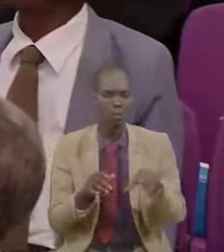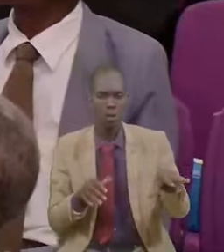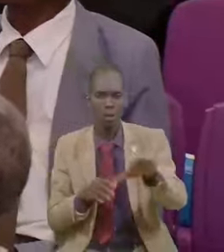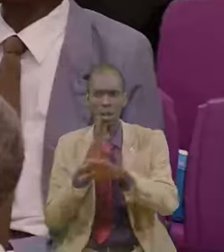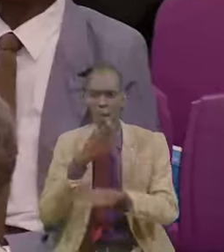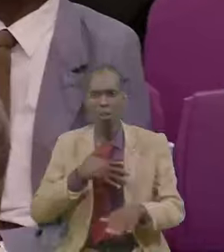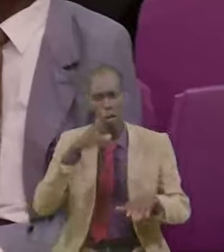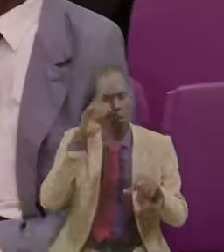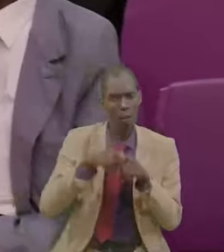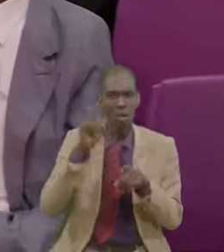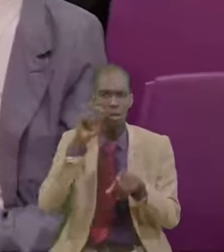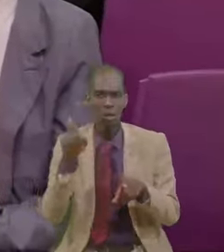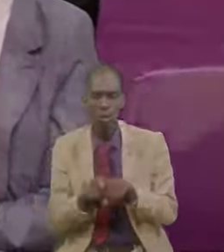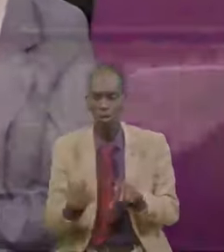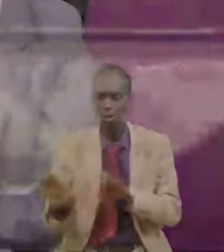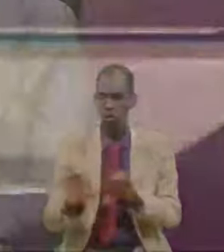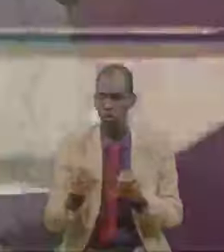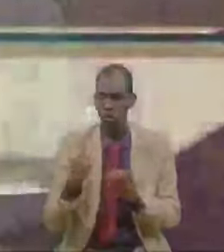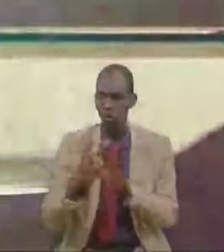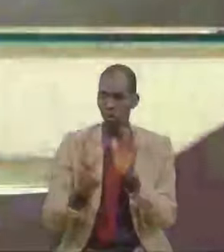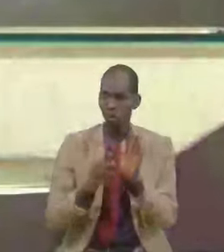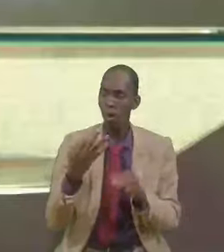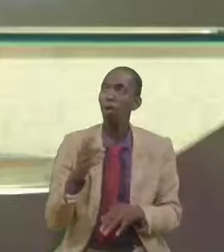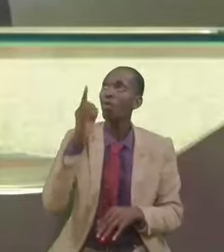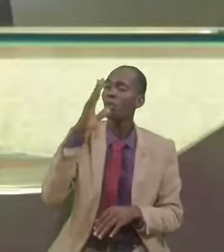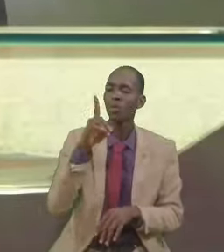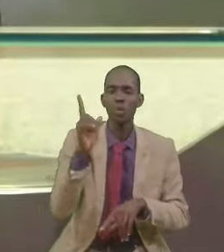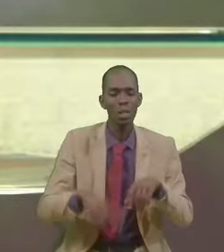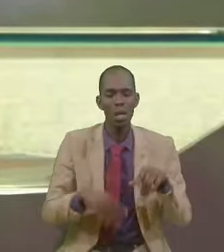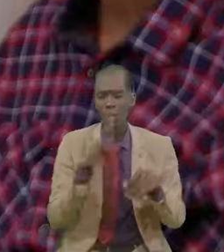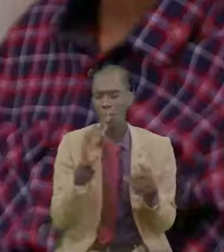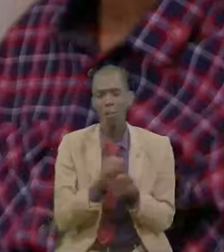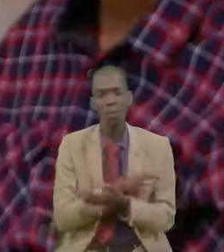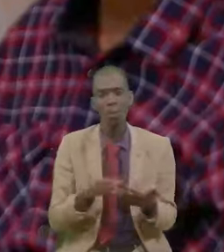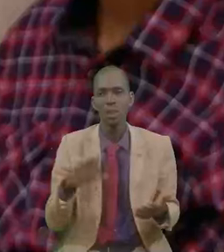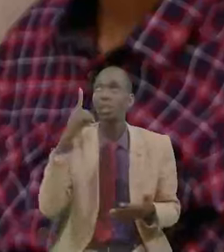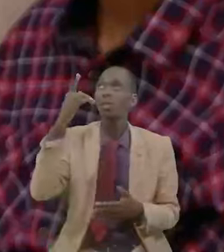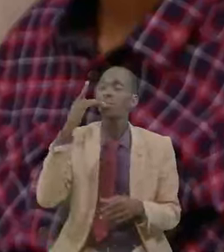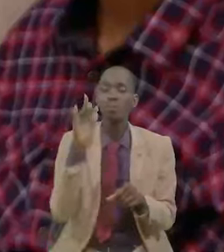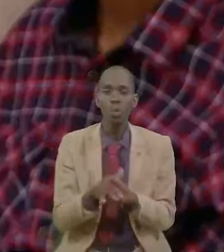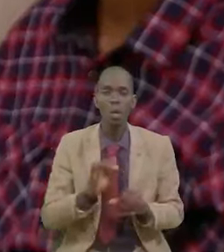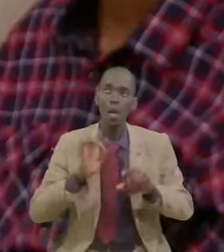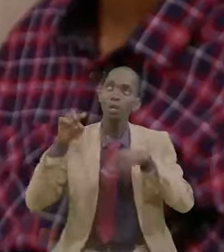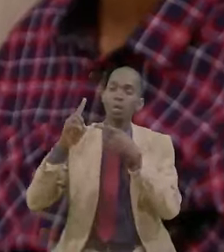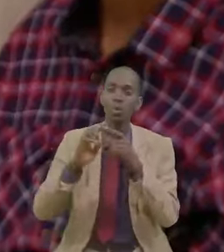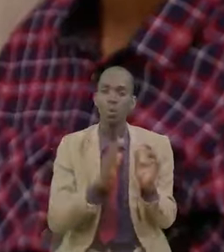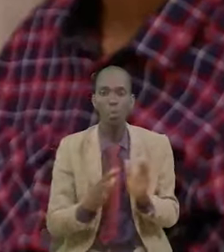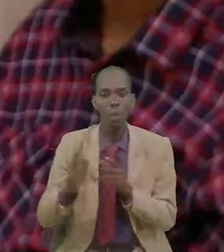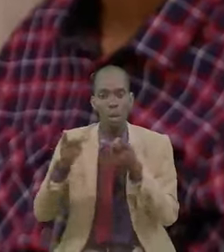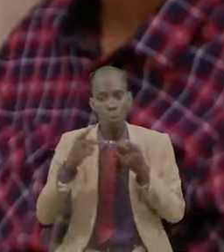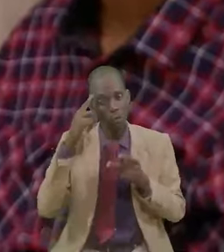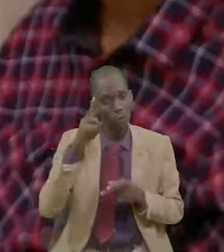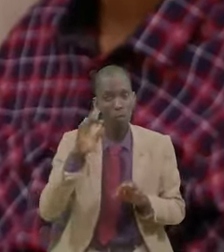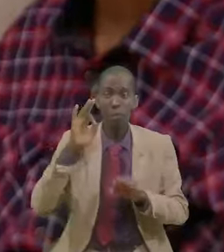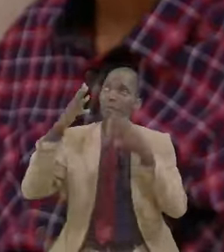soeurs, ma mère et mes frères qui font la volonté de Dieu. Il dit que je vais vous préparer une place. Lorsque j'aurai vous préparé